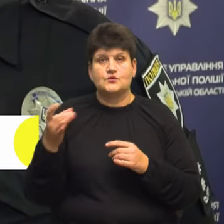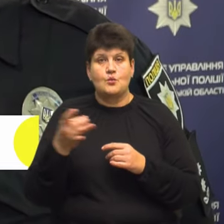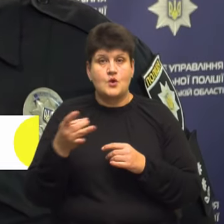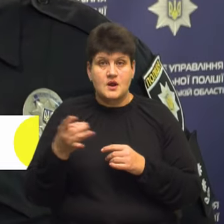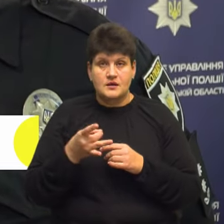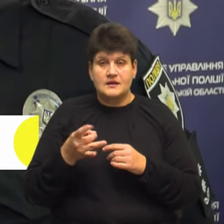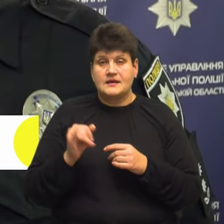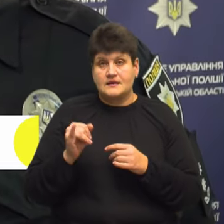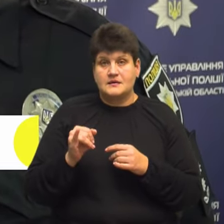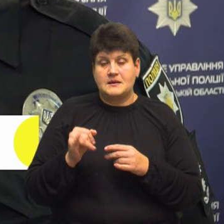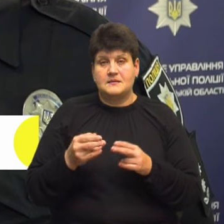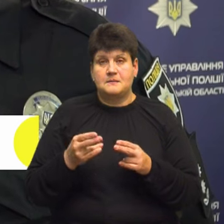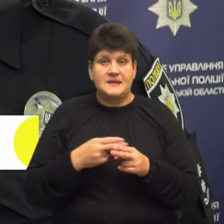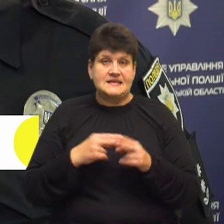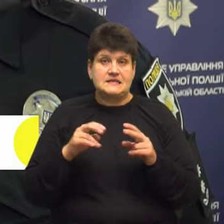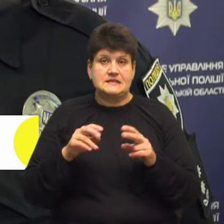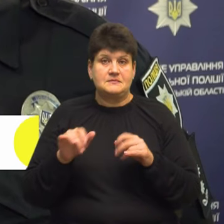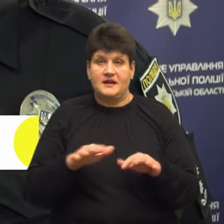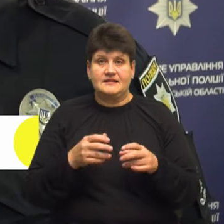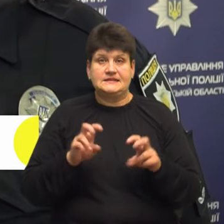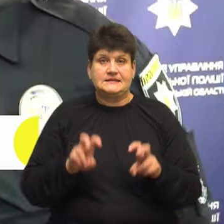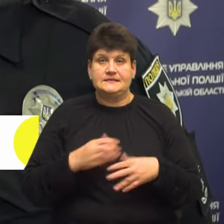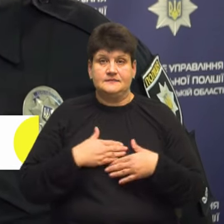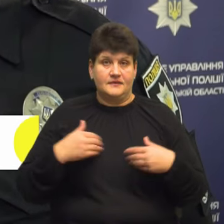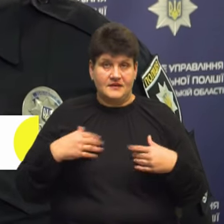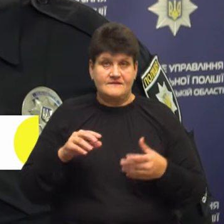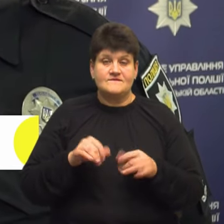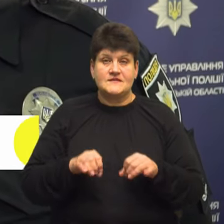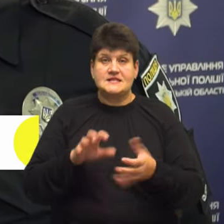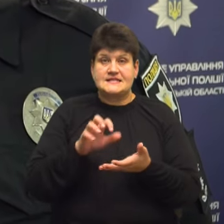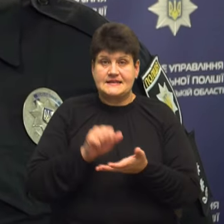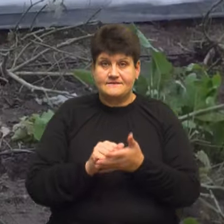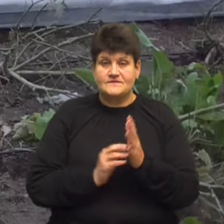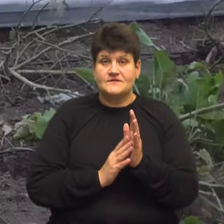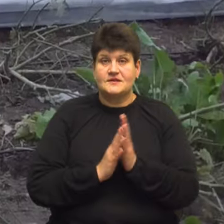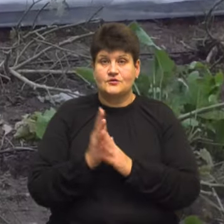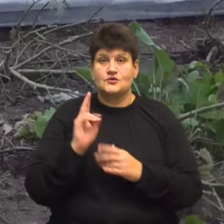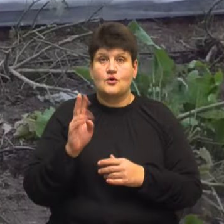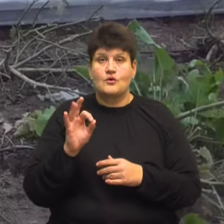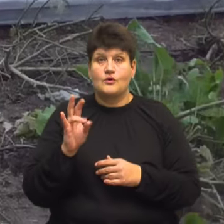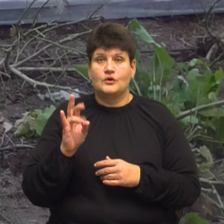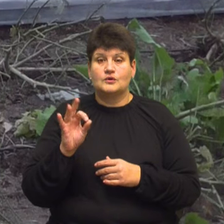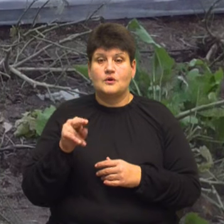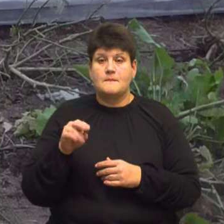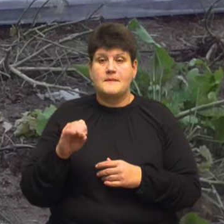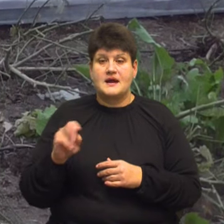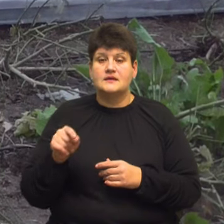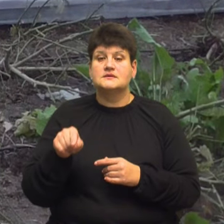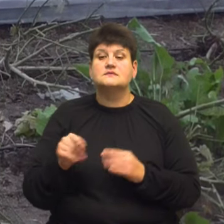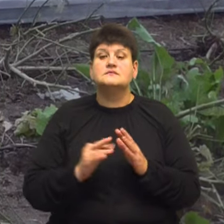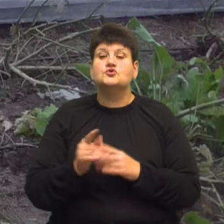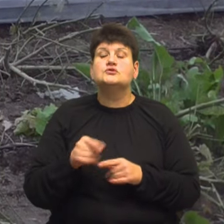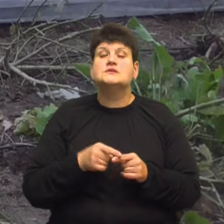І, як кажуть, без діла він тут сидіти не хотів, тому вирішив зайнятися, з його слів, вирощуванням конопель. Ці рослини, що це є за